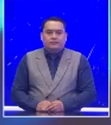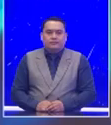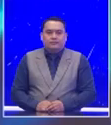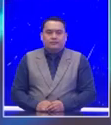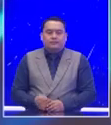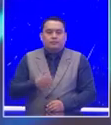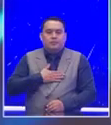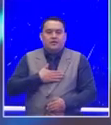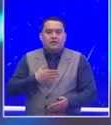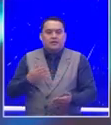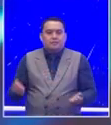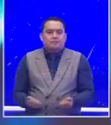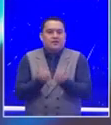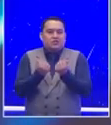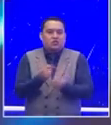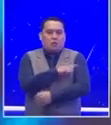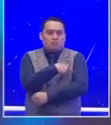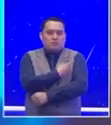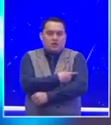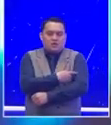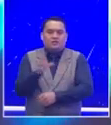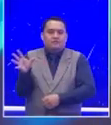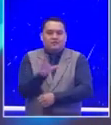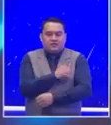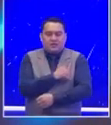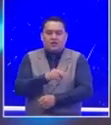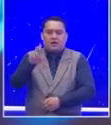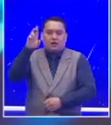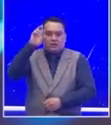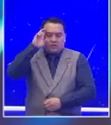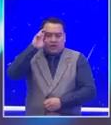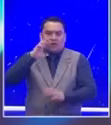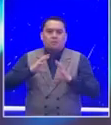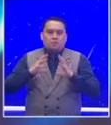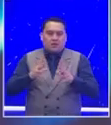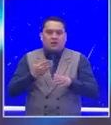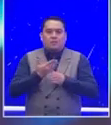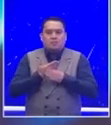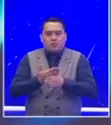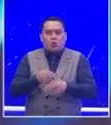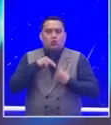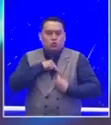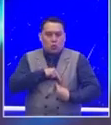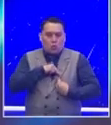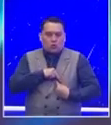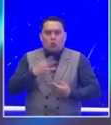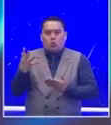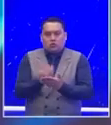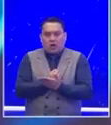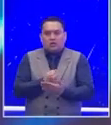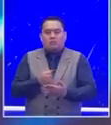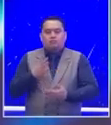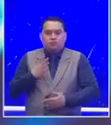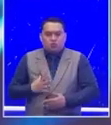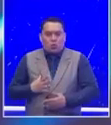Мы должны поддержать медицинский персонал столицы, да и всех врачей страны и мира. Именно благодаря их неустанному труду нам удается